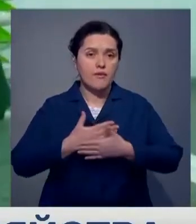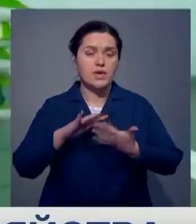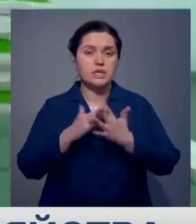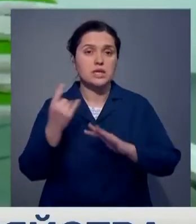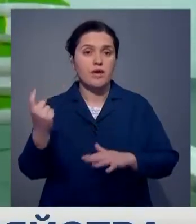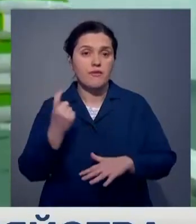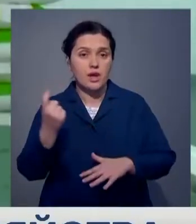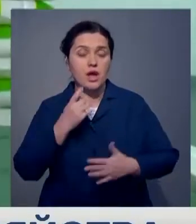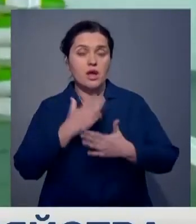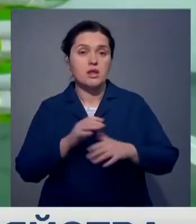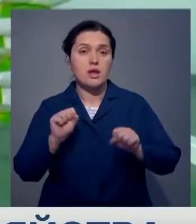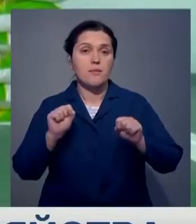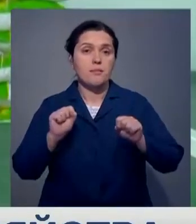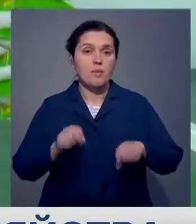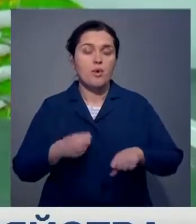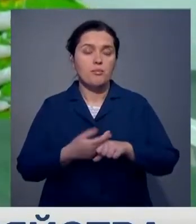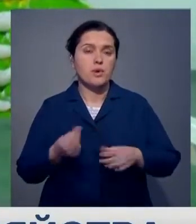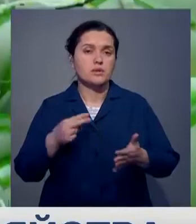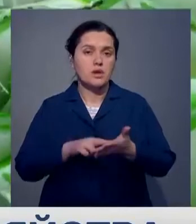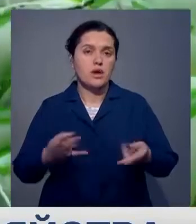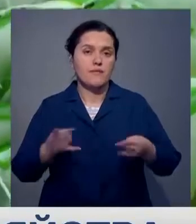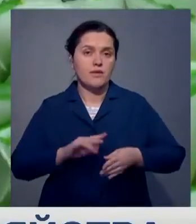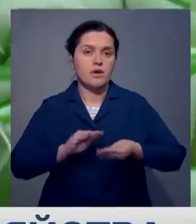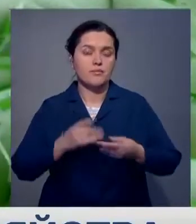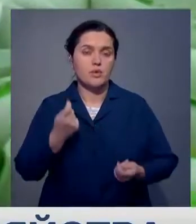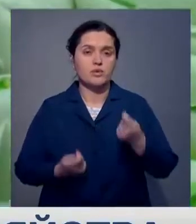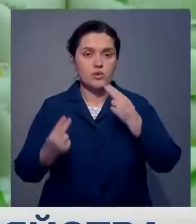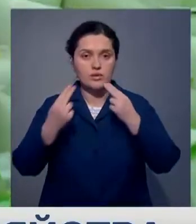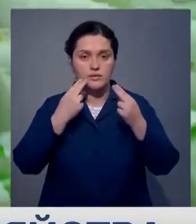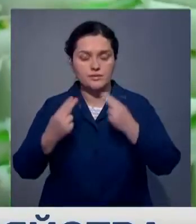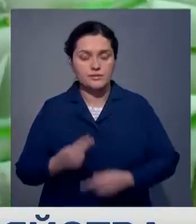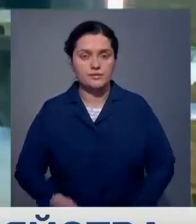хозяйства позволила удерживать цены на продовольственные товары.